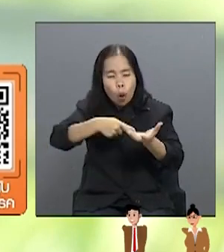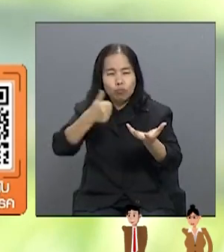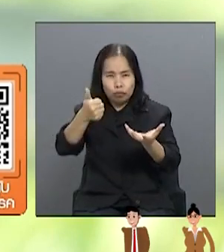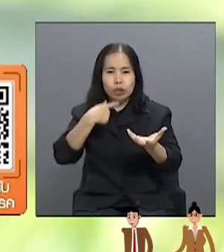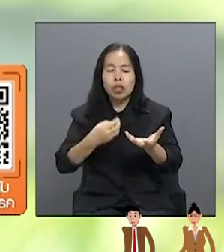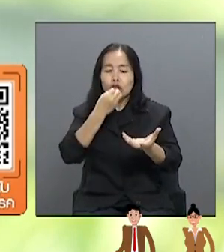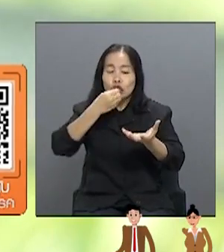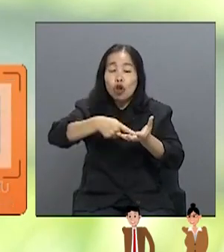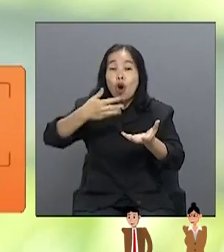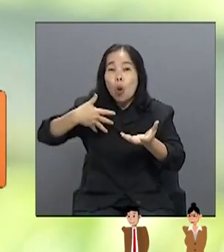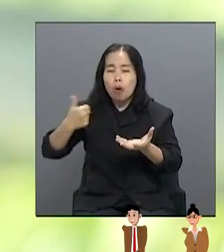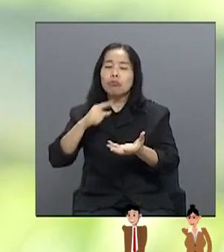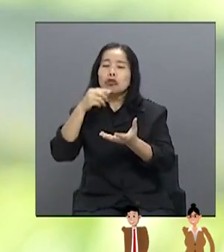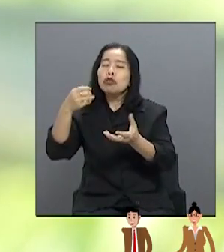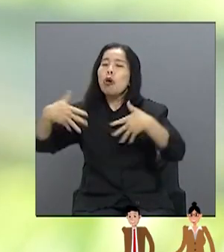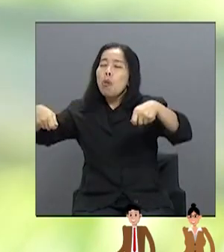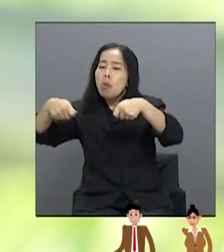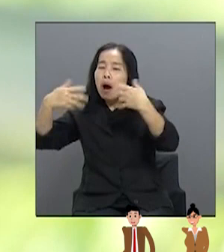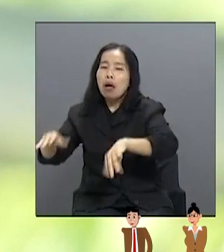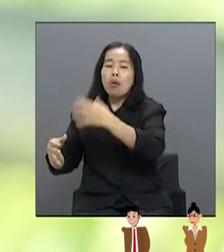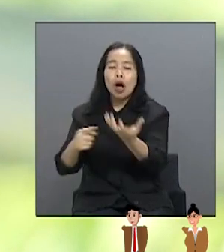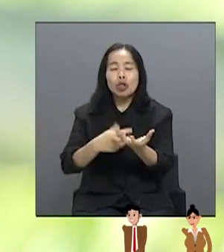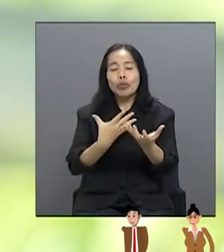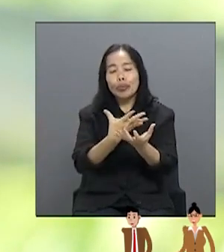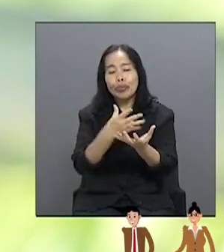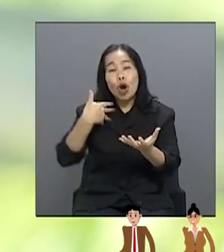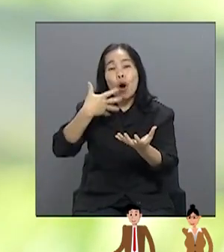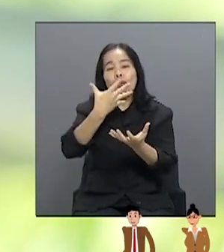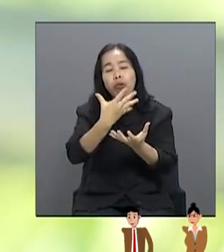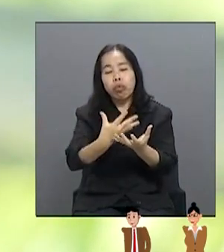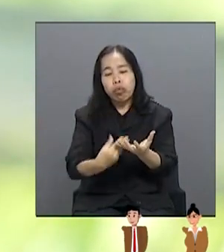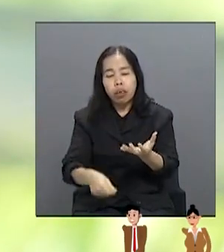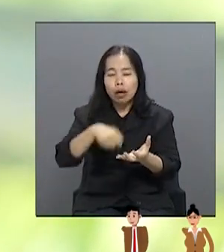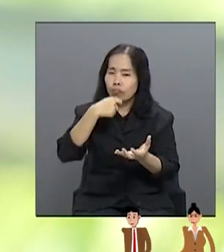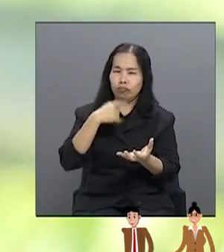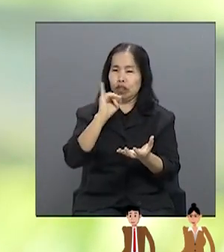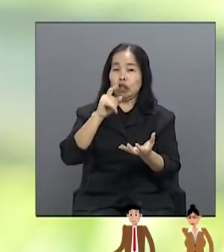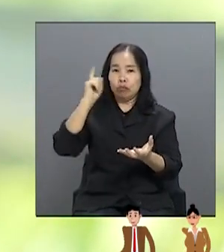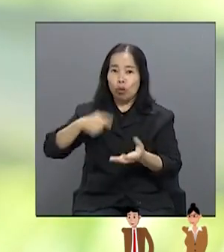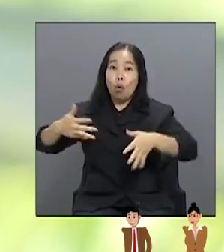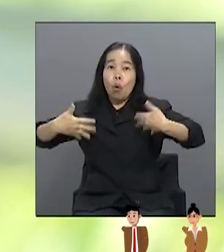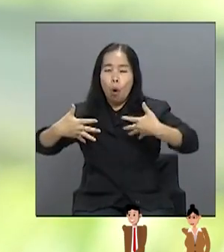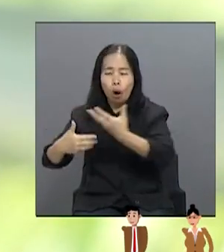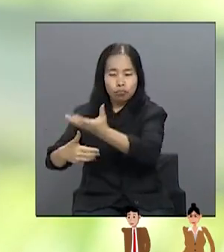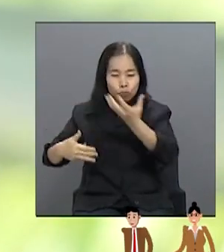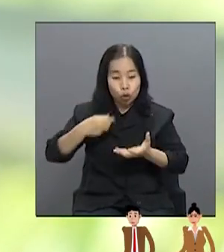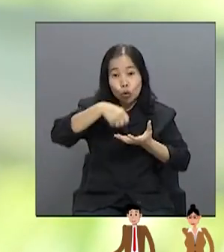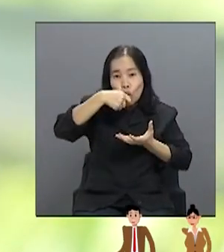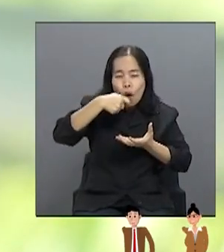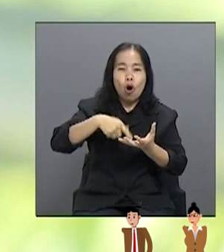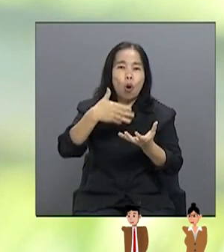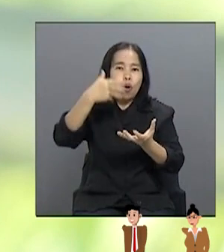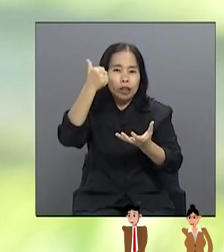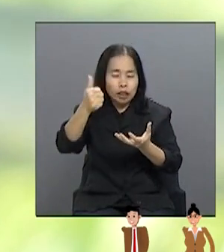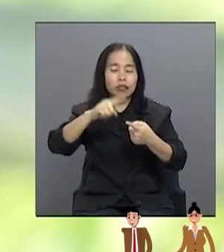ยแล้วก็ใช้ช้อนกลางนะครับเพราะว่ามันติดต่อจากคนสู่คนนะสารคัดหลั่งต่างๆนะครับไอจามเอ่ยอะไรต่างๆนะครับ